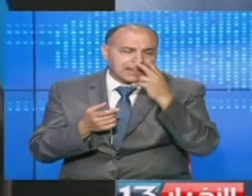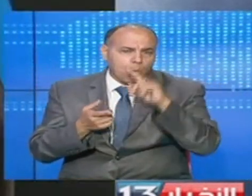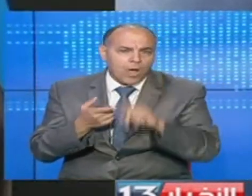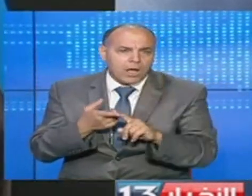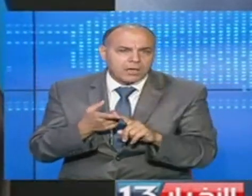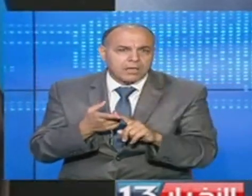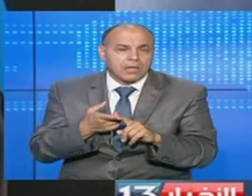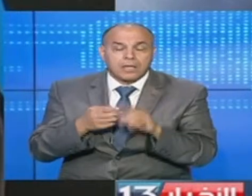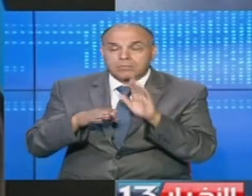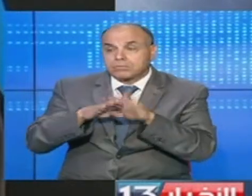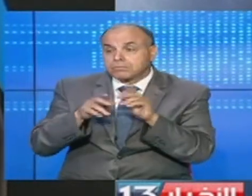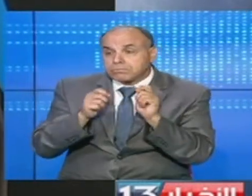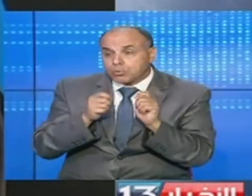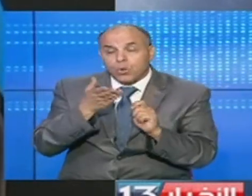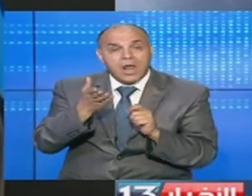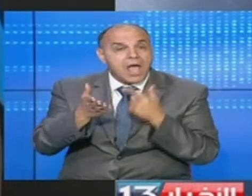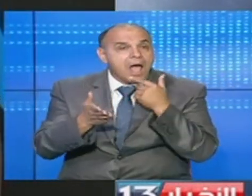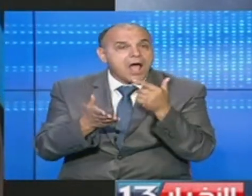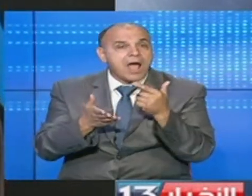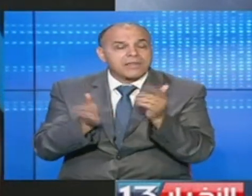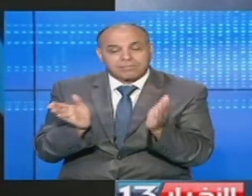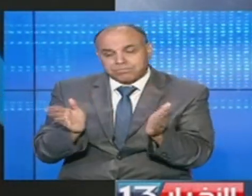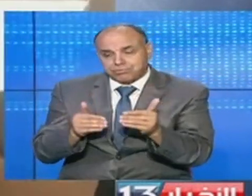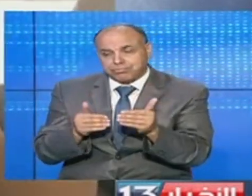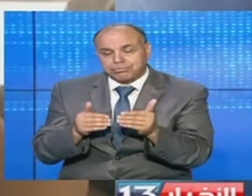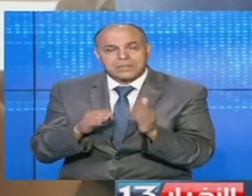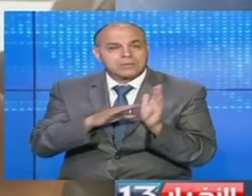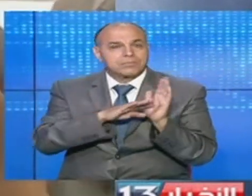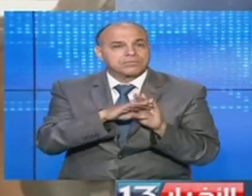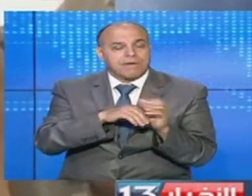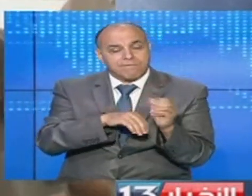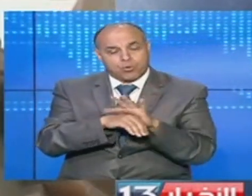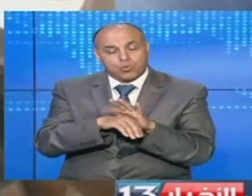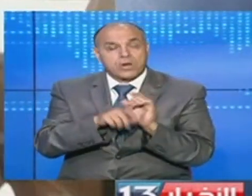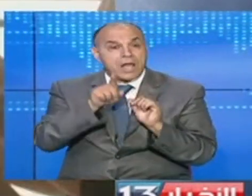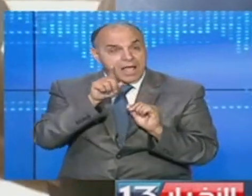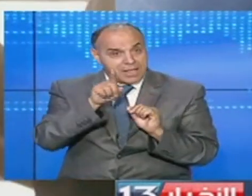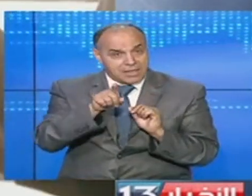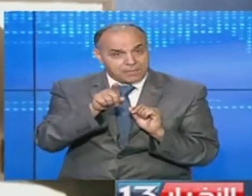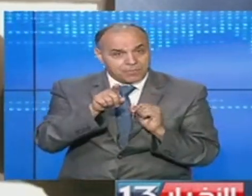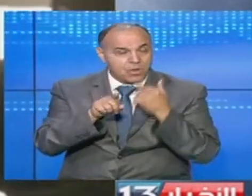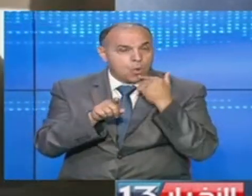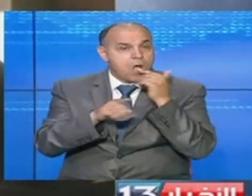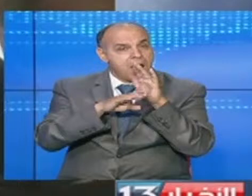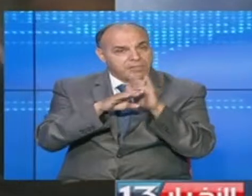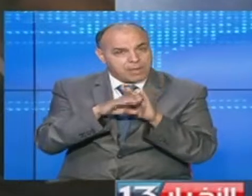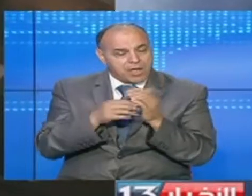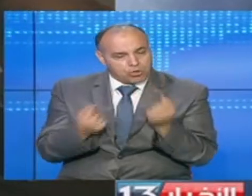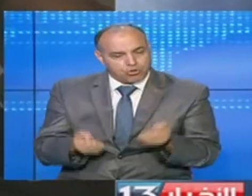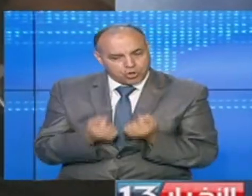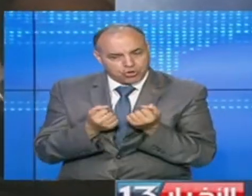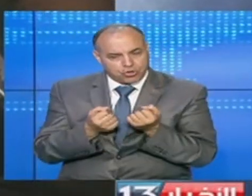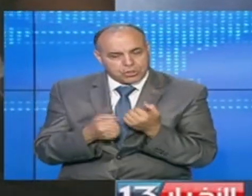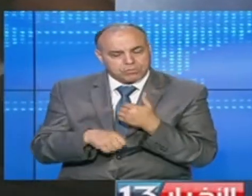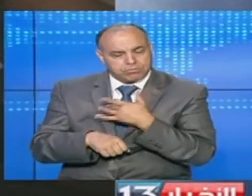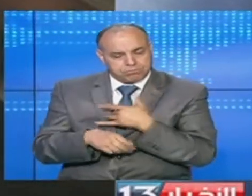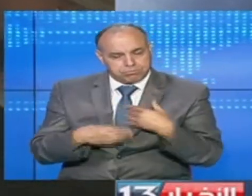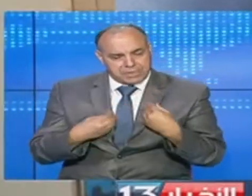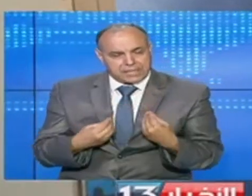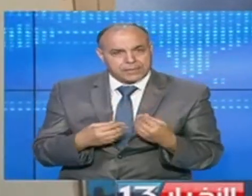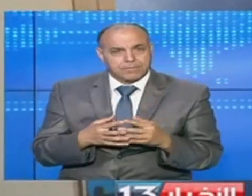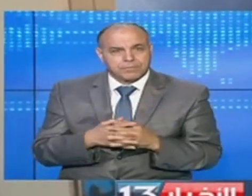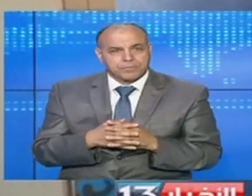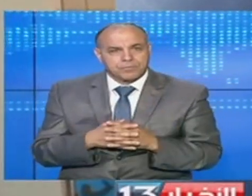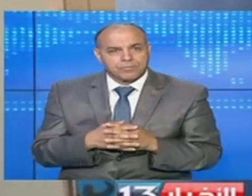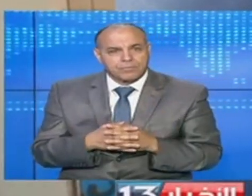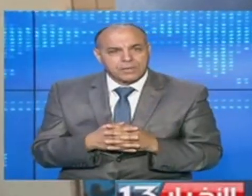احتياطات العديده اتخذت بهذا القسم للتوقي من بيروت قلنا ورغم النشاط في ظروف طيبه